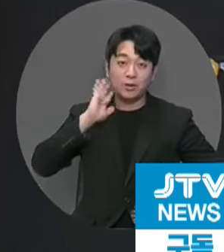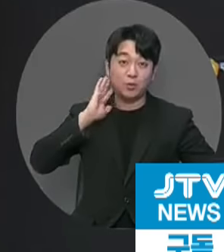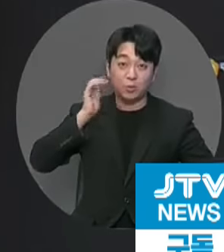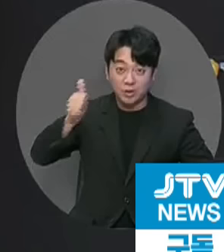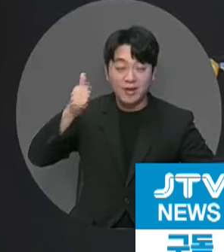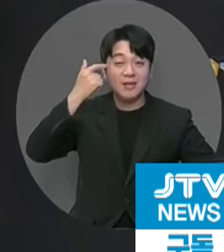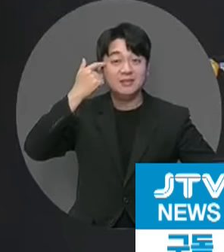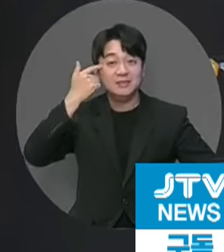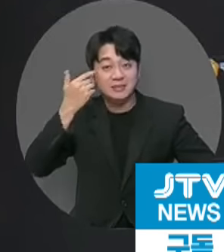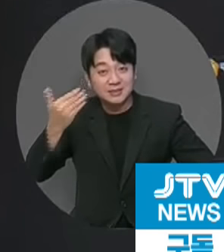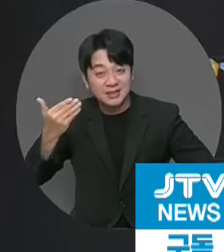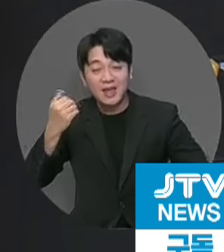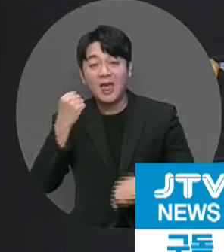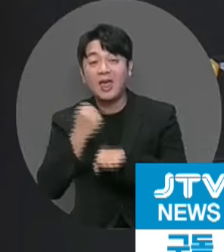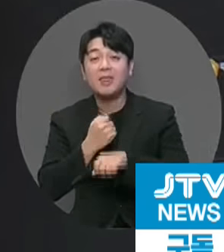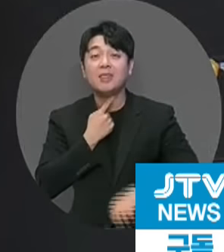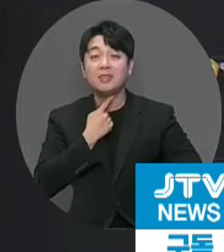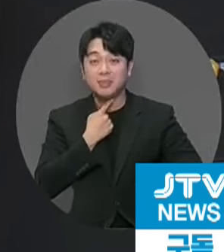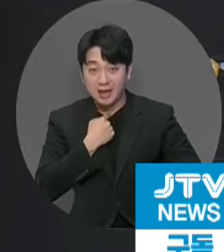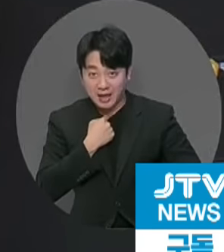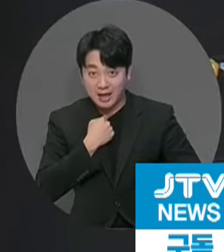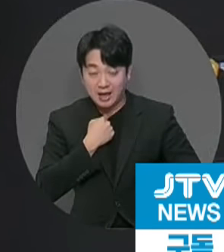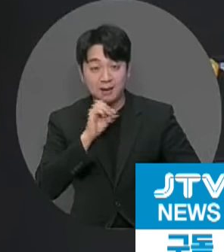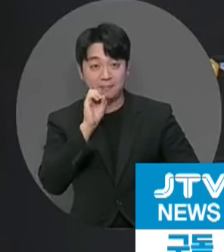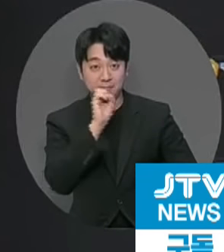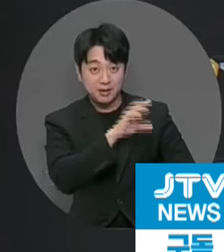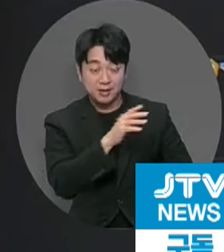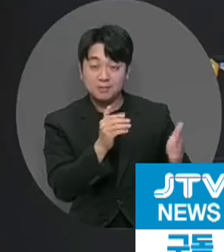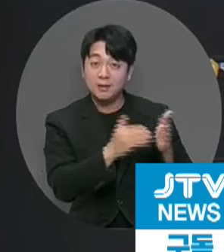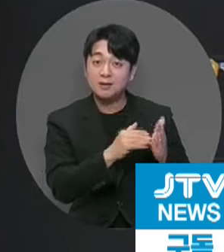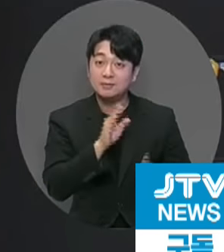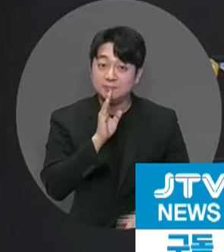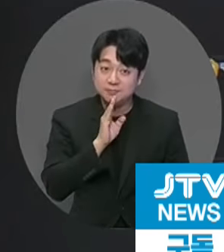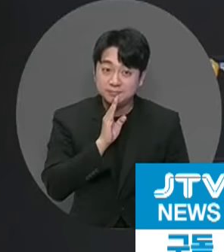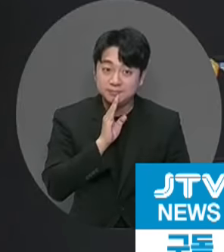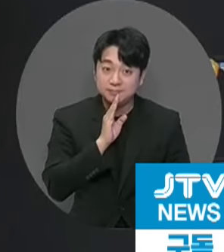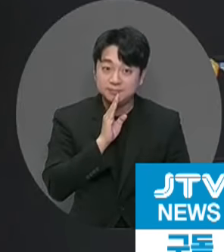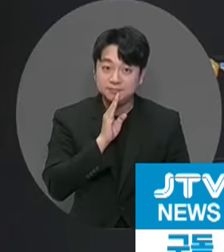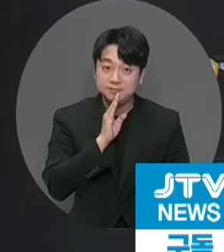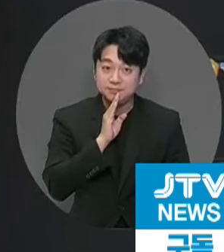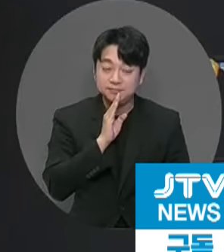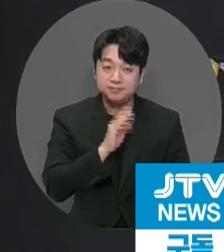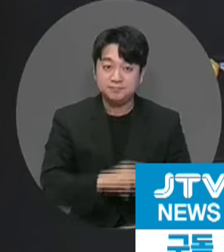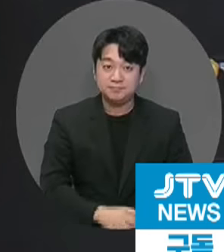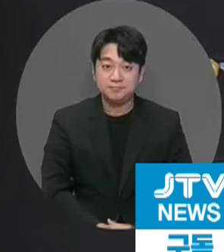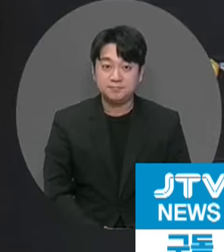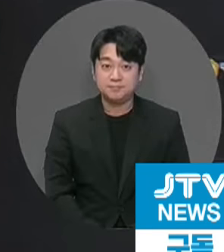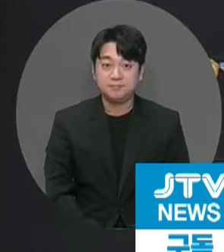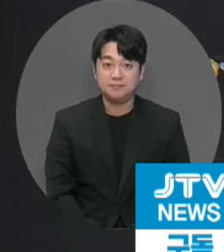질의에 대해서 답했거든요. 그러니까 여당 질문 바로